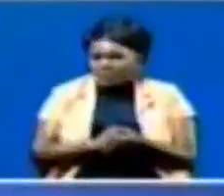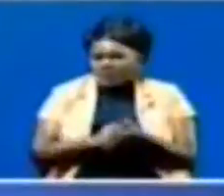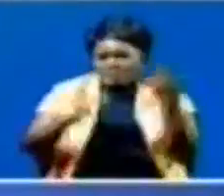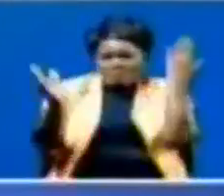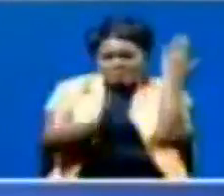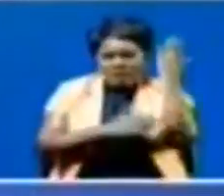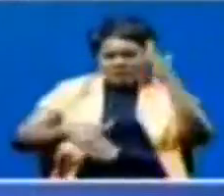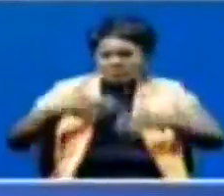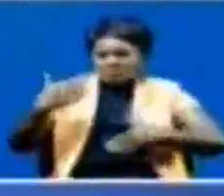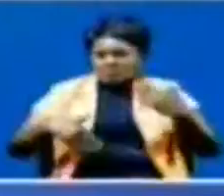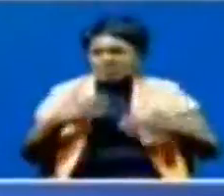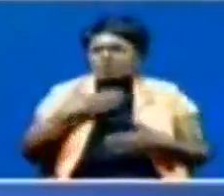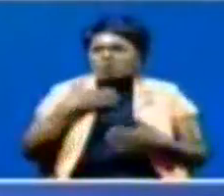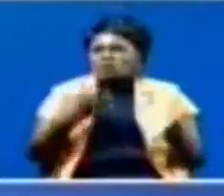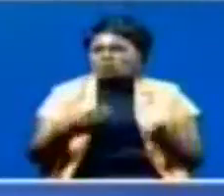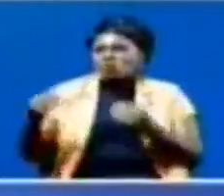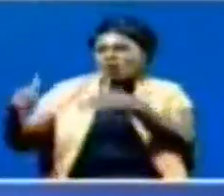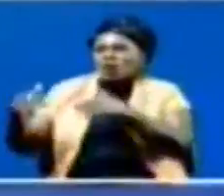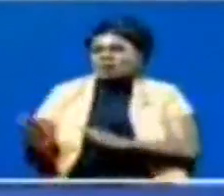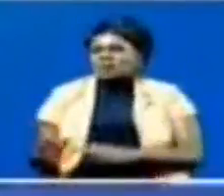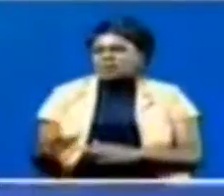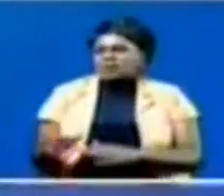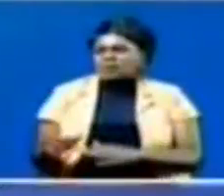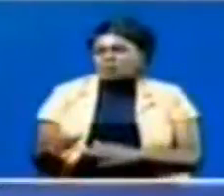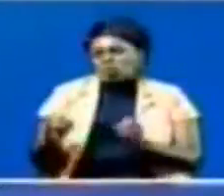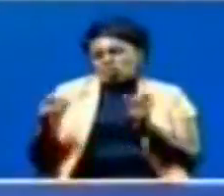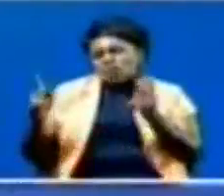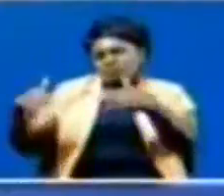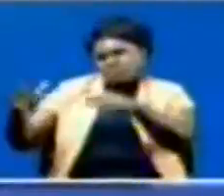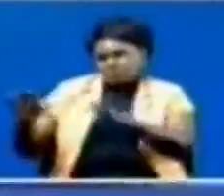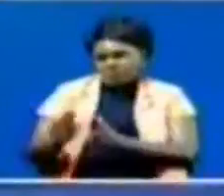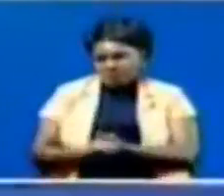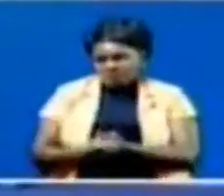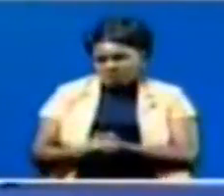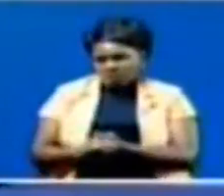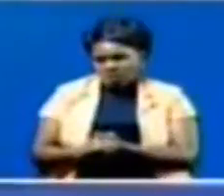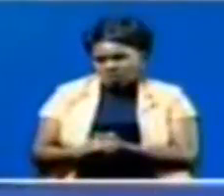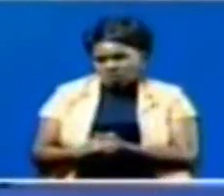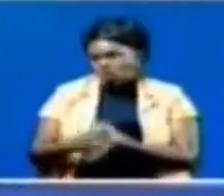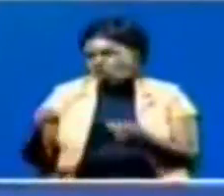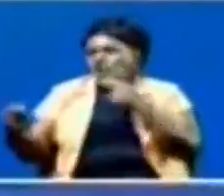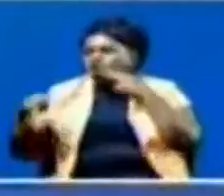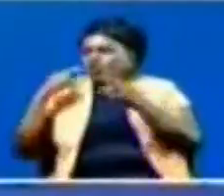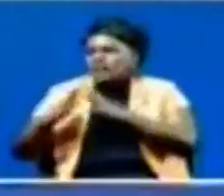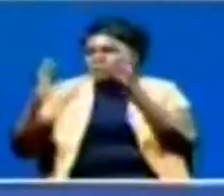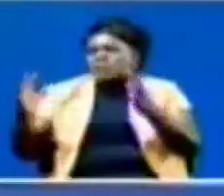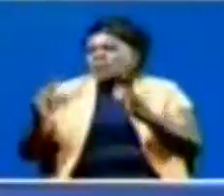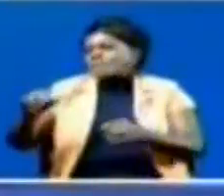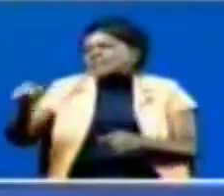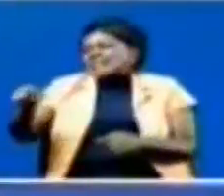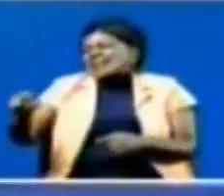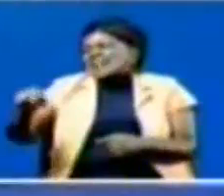sana. Mm-hmm. Akisema yeye anataka kwenda nje. Kule sawa atakwenda nje. Atapelekwa hata kimpixi. Mm-hmm. Lakini ule ni mume wa